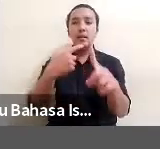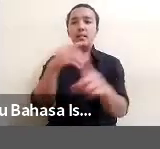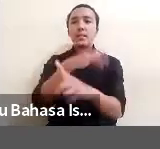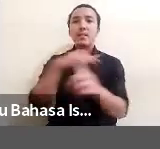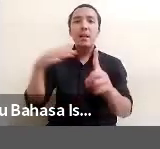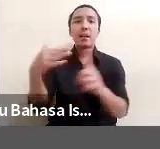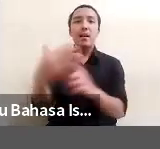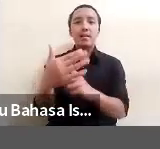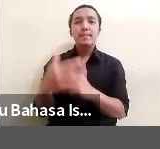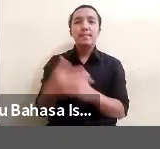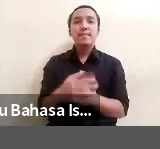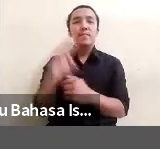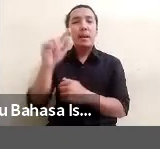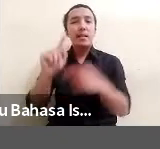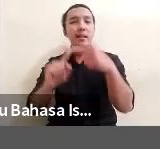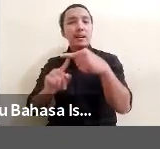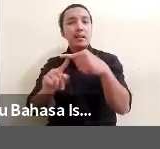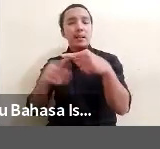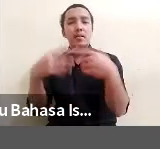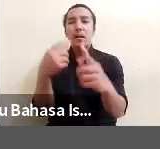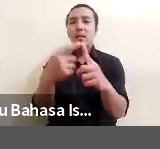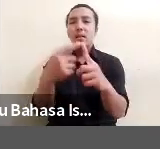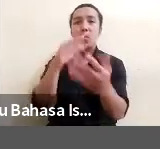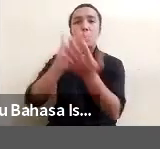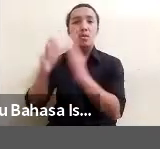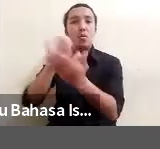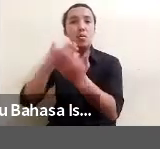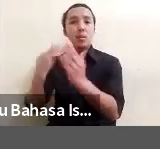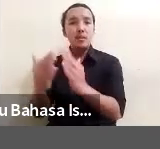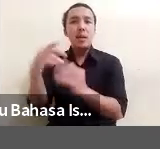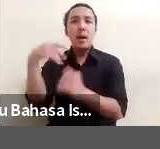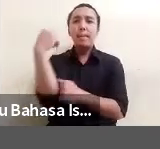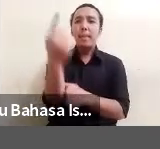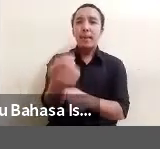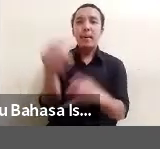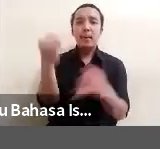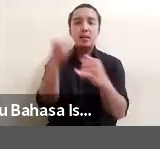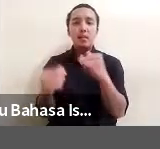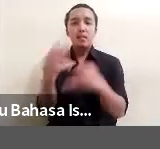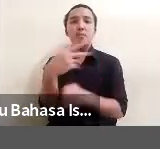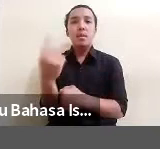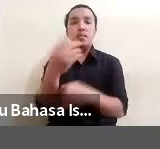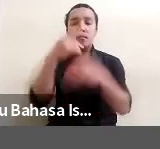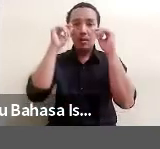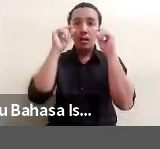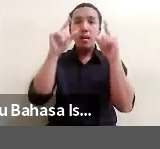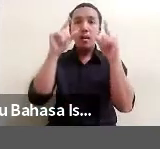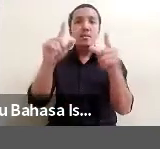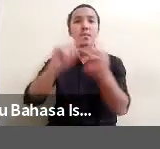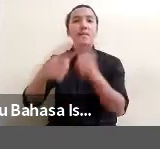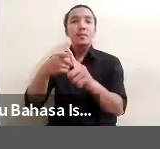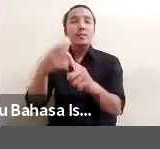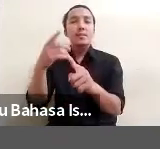masyarakat RT waktu itu, dari komunitas-komunitas sampai akhirnya kita menyadarkan teman-teman disabilitas